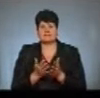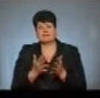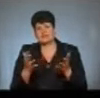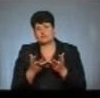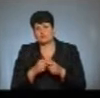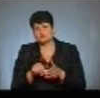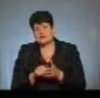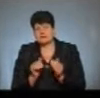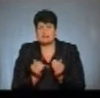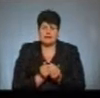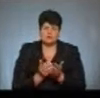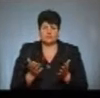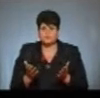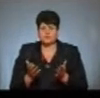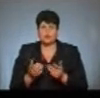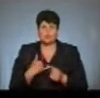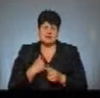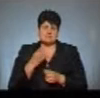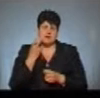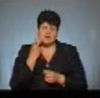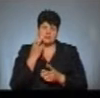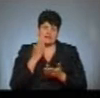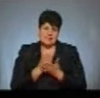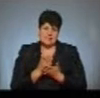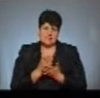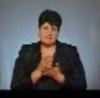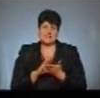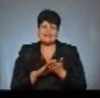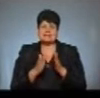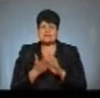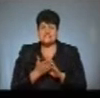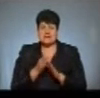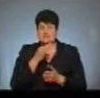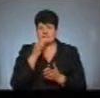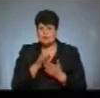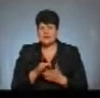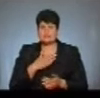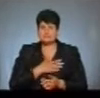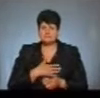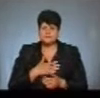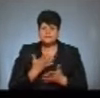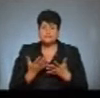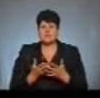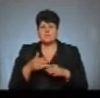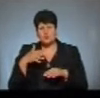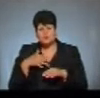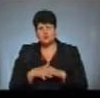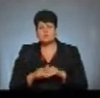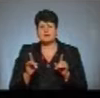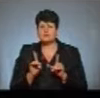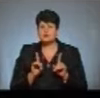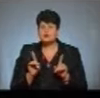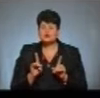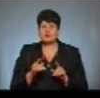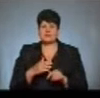учасників, чи з малою, у нас завжди є такий стан відповідальності, напружений стан, адже розуміємо, що